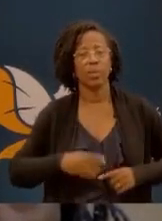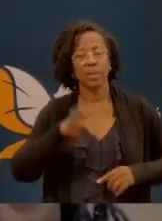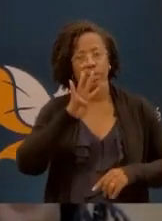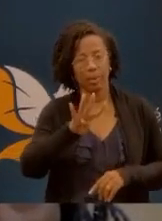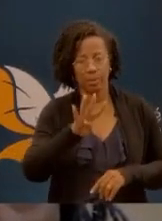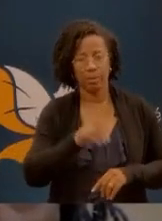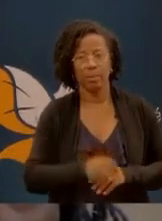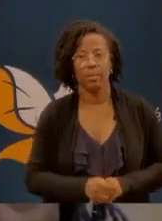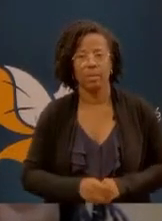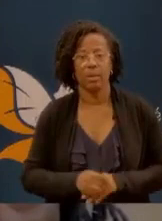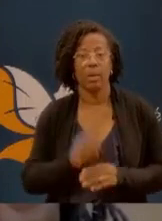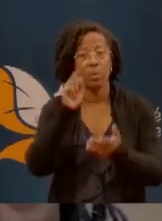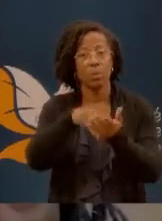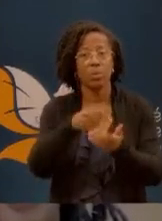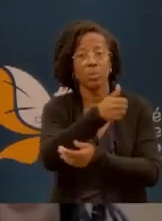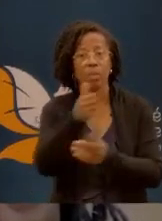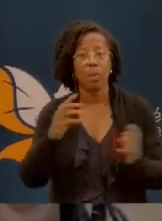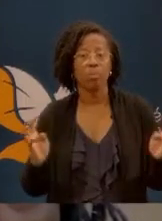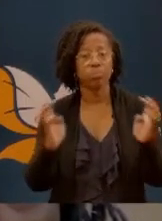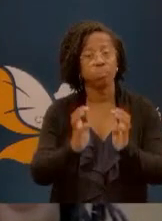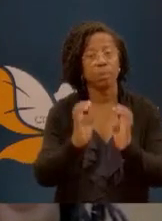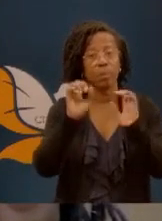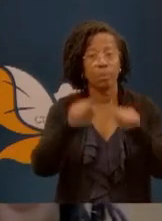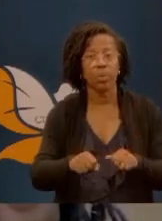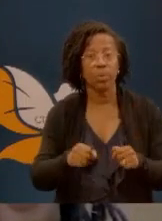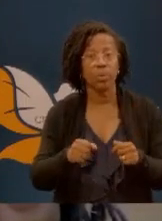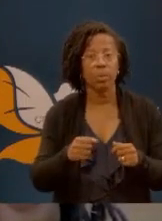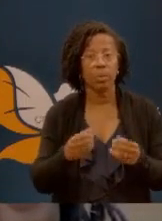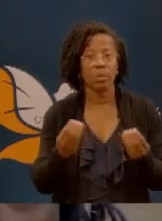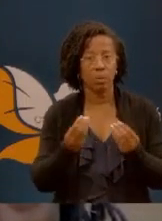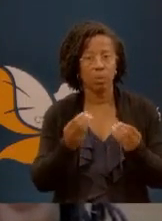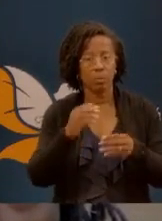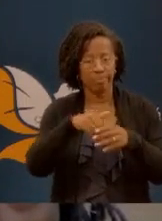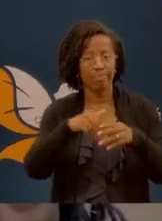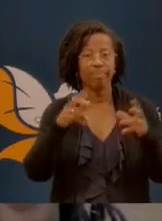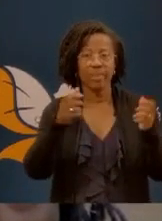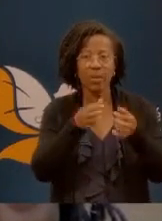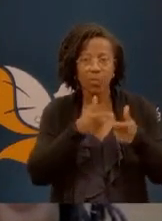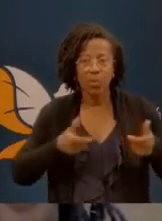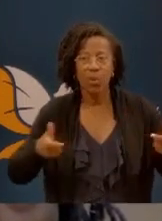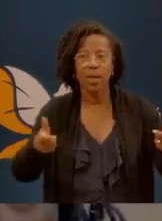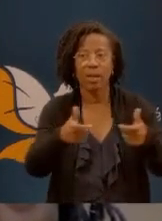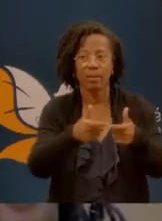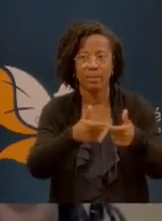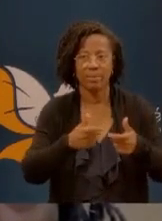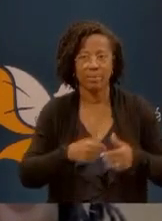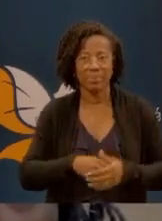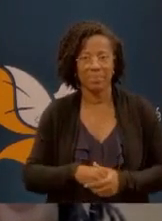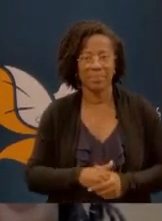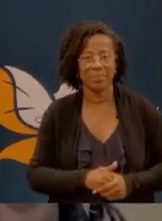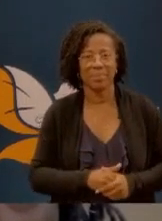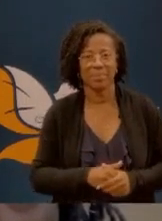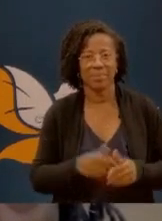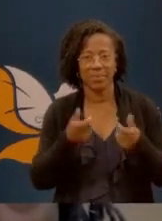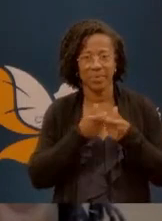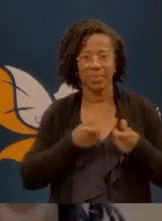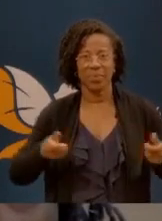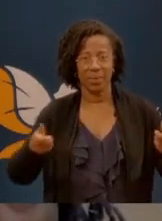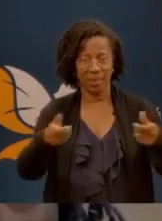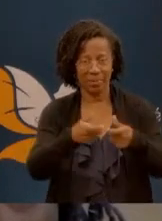endroit où on peut se rencontrer s'appelle le Congrès. Donc, c'est moi qui parle, s'il vous